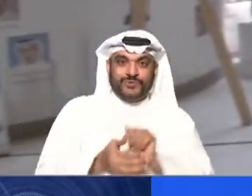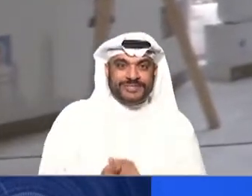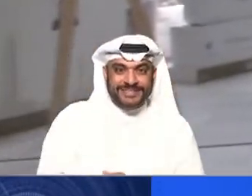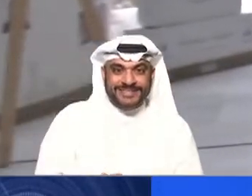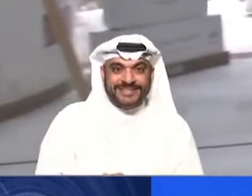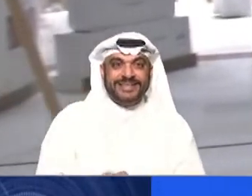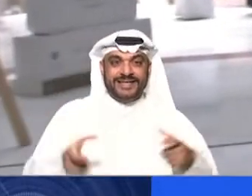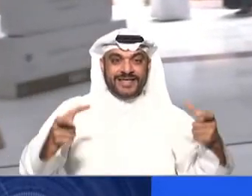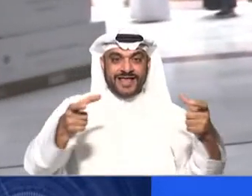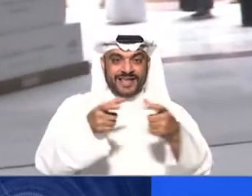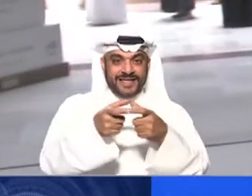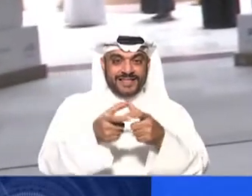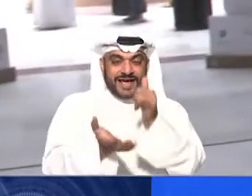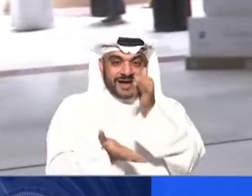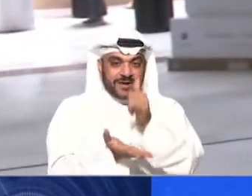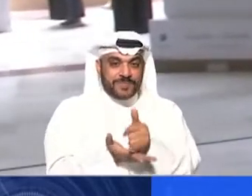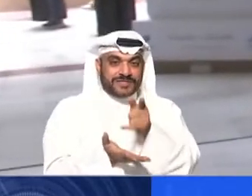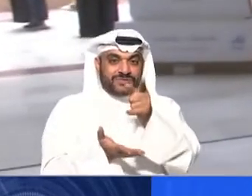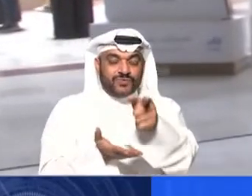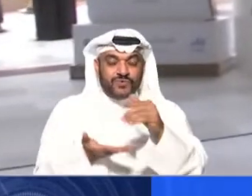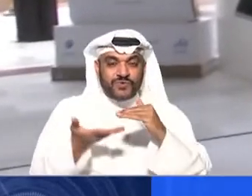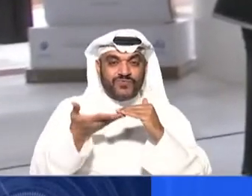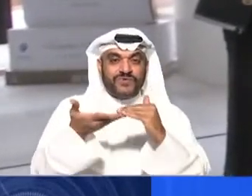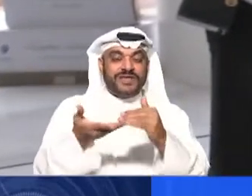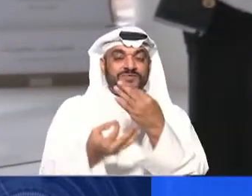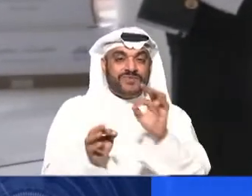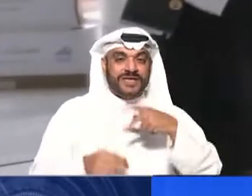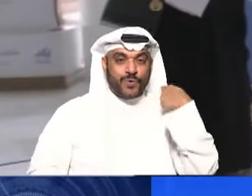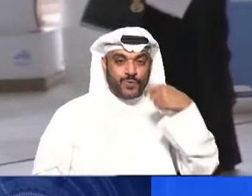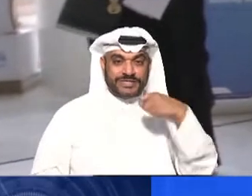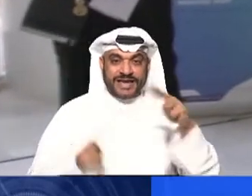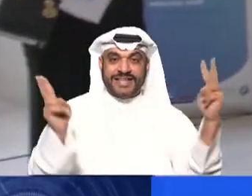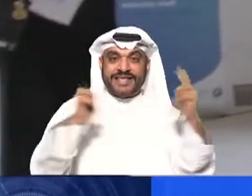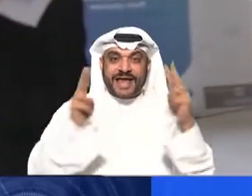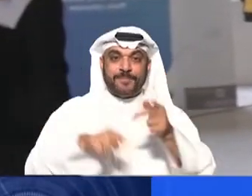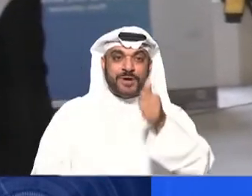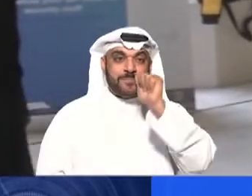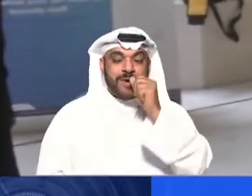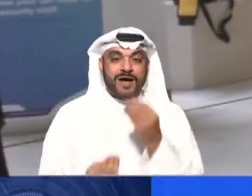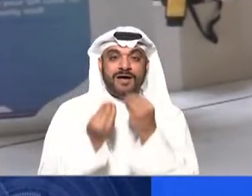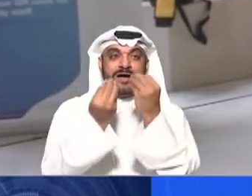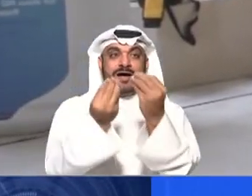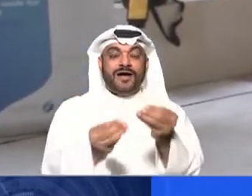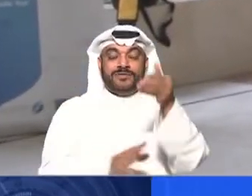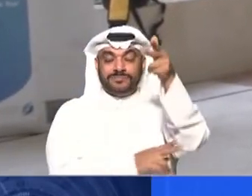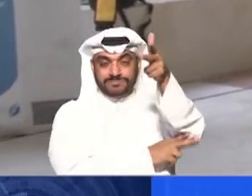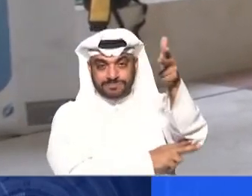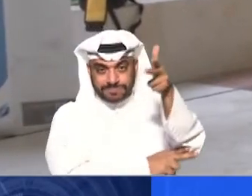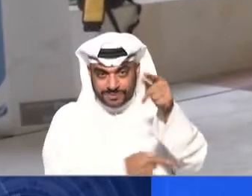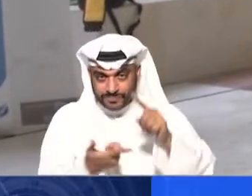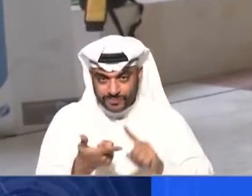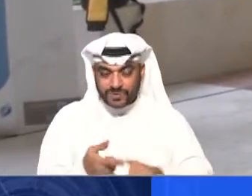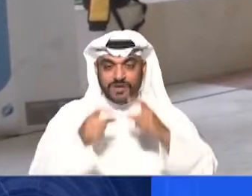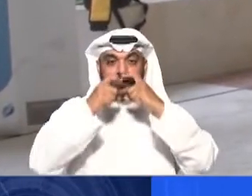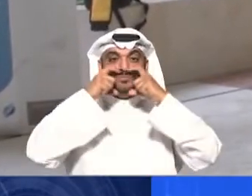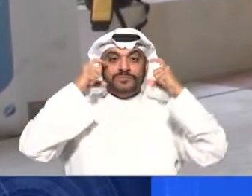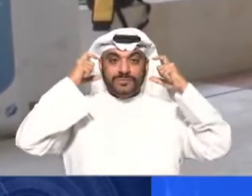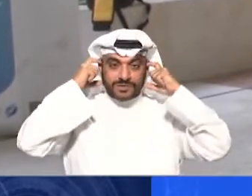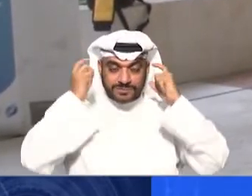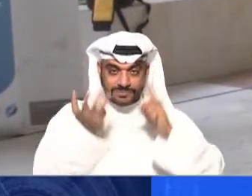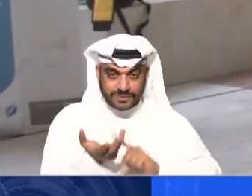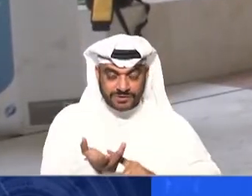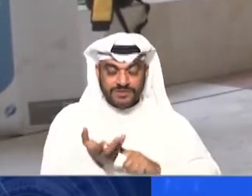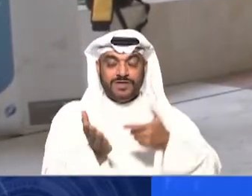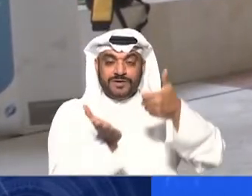الإدارة المختصة في قطاع الخدمات الإدارية بوزارة الكهرباء والماء بتوفير الكمامات والمعقمات، في اهتمام بتنظيف